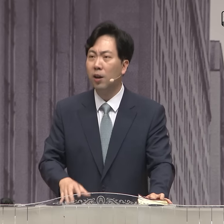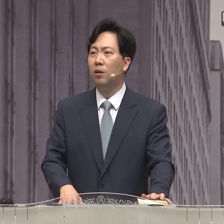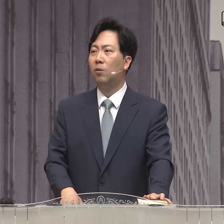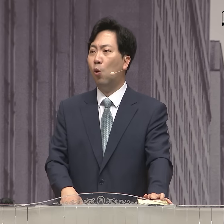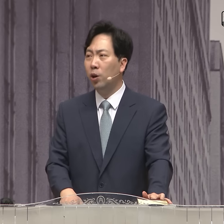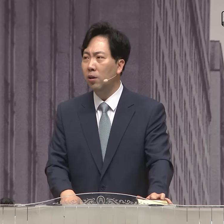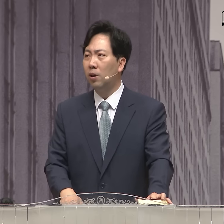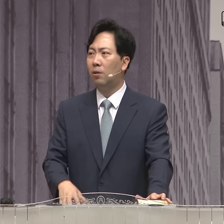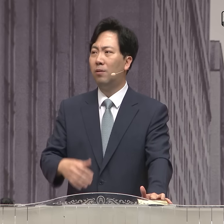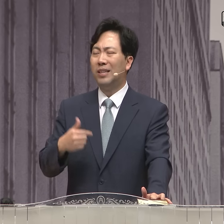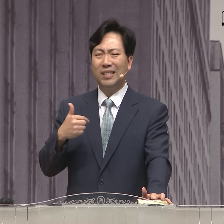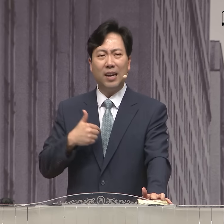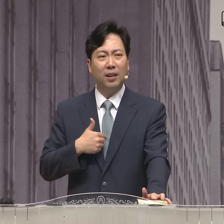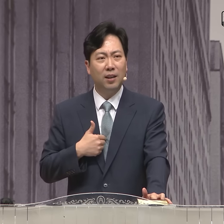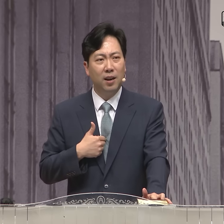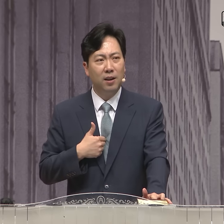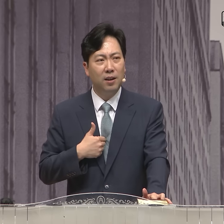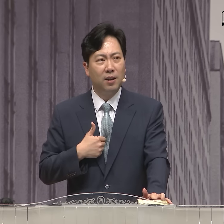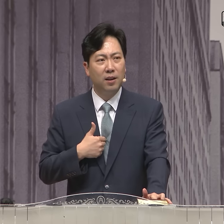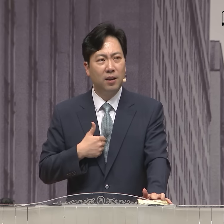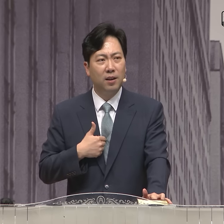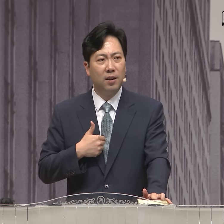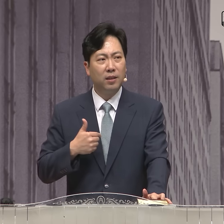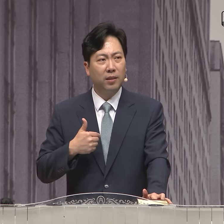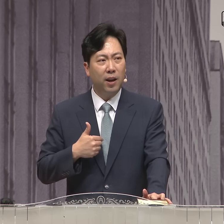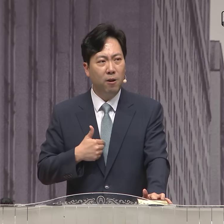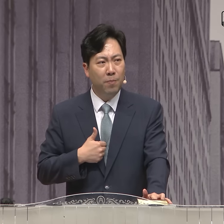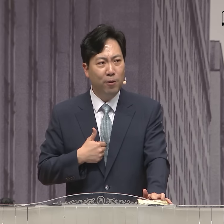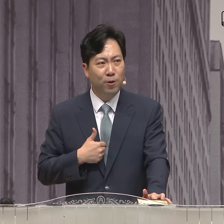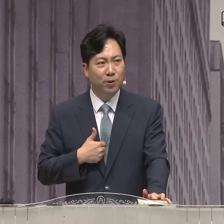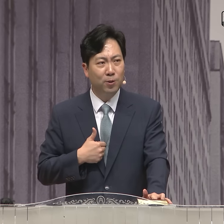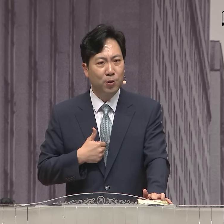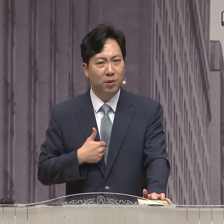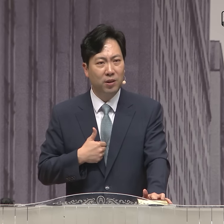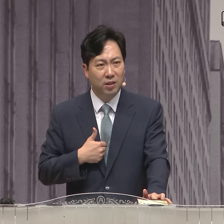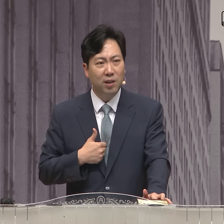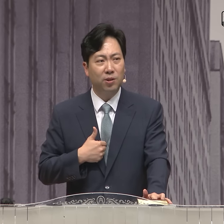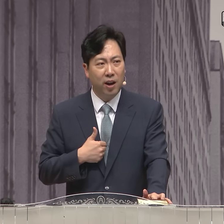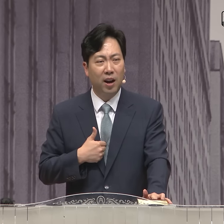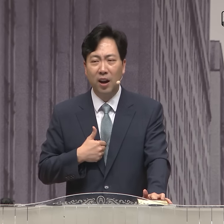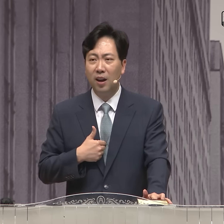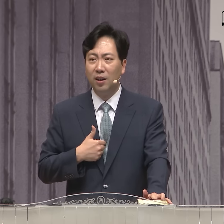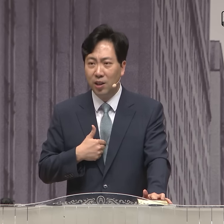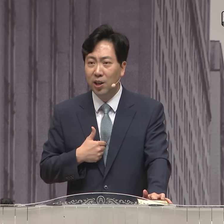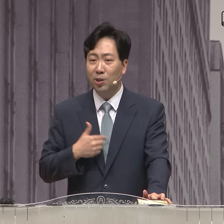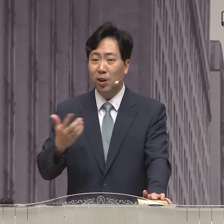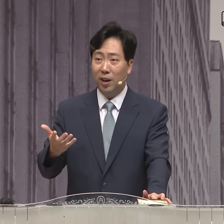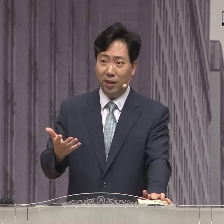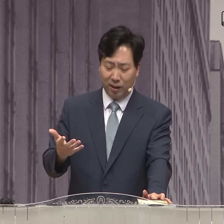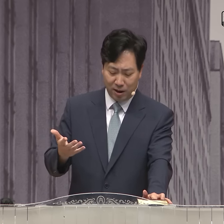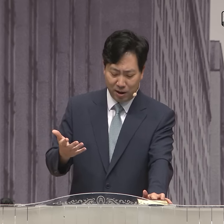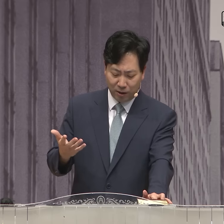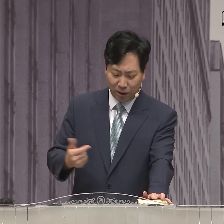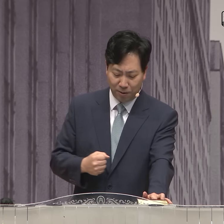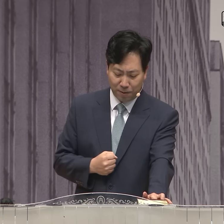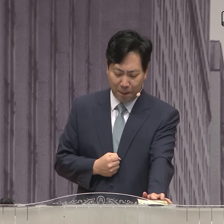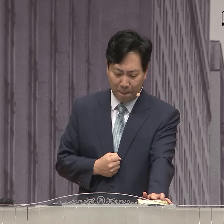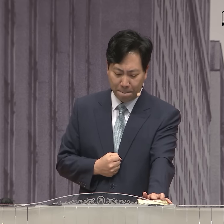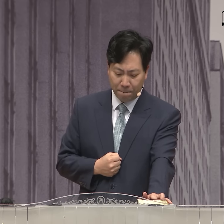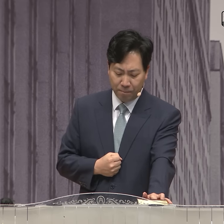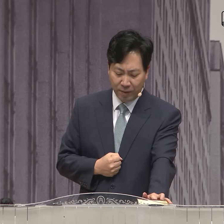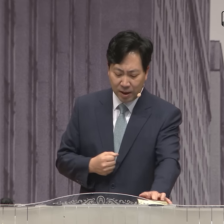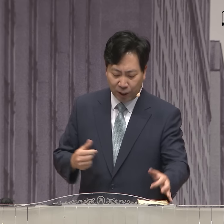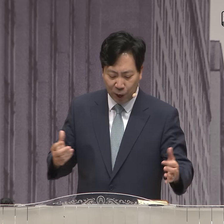중에 오히려 자기가 타협하고 있었음을 그제서야 깨닫게 되는